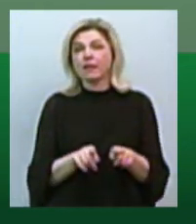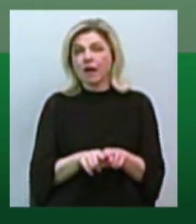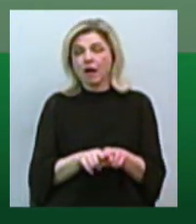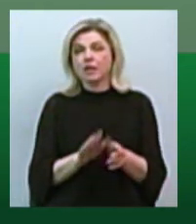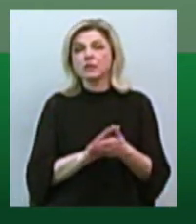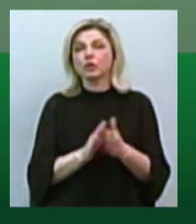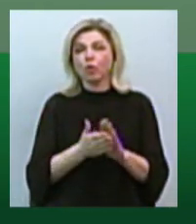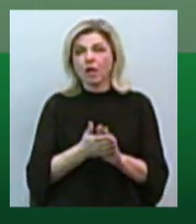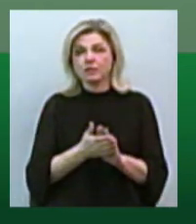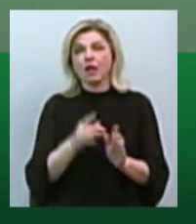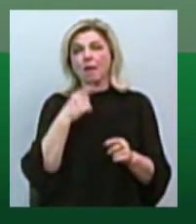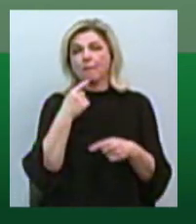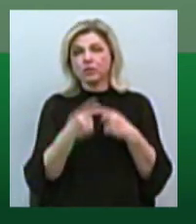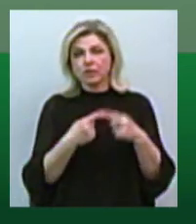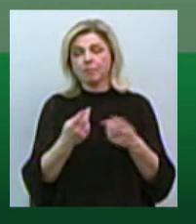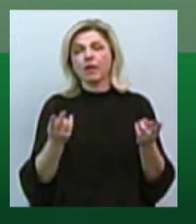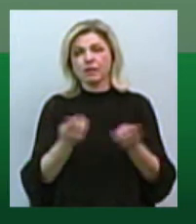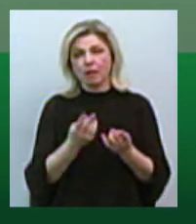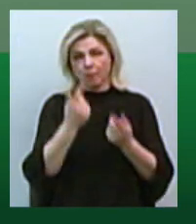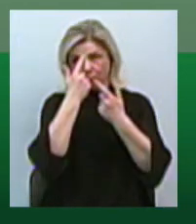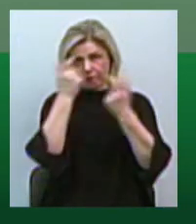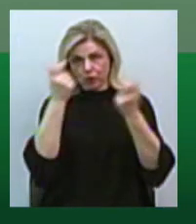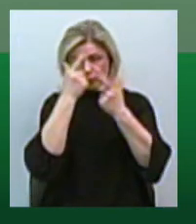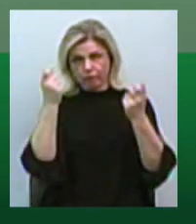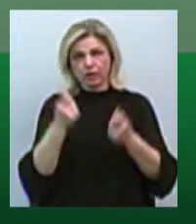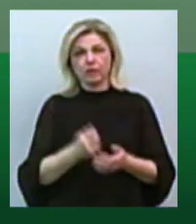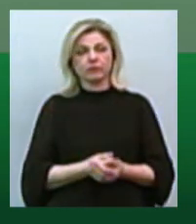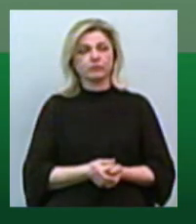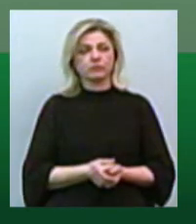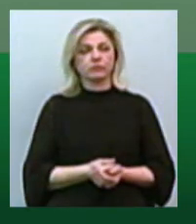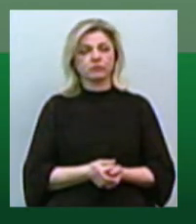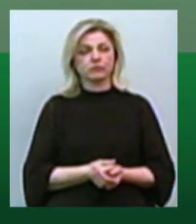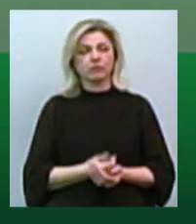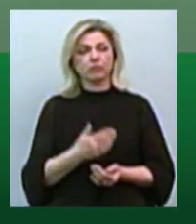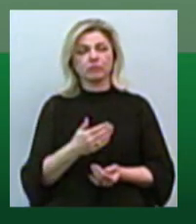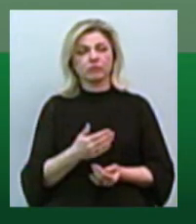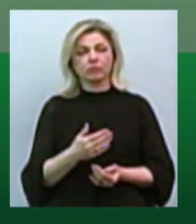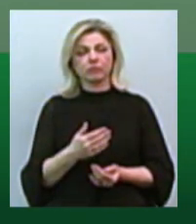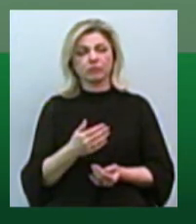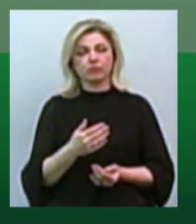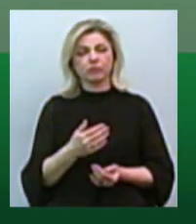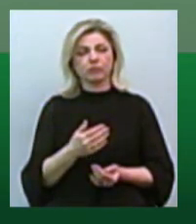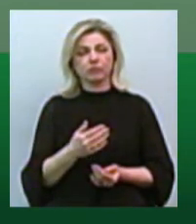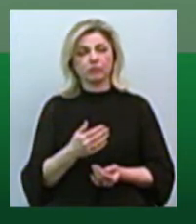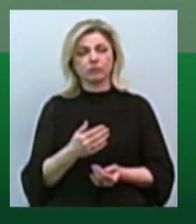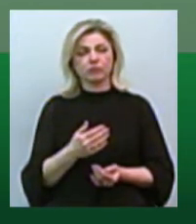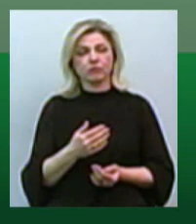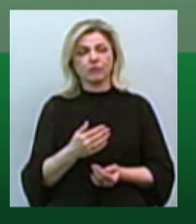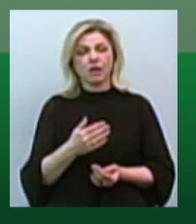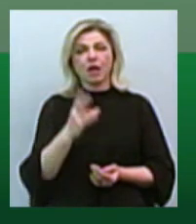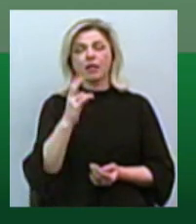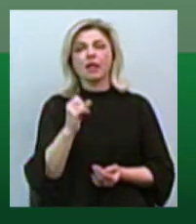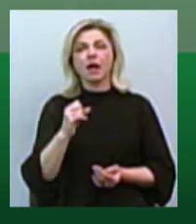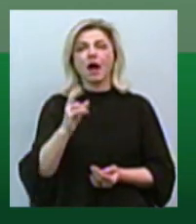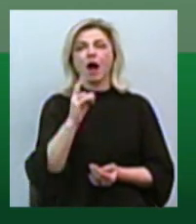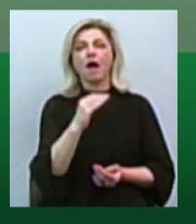Тобто постійно потрібно повідомляти. Мої звернення йдуть щодня. У нас кафе на території нема, у нас